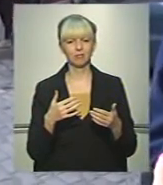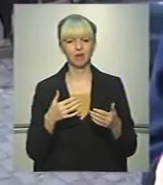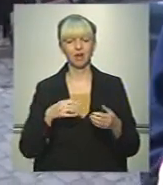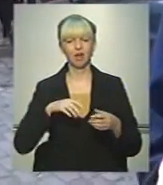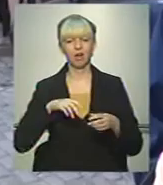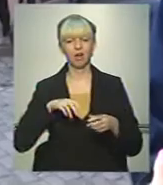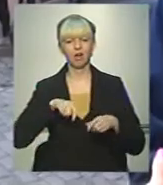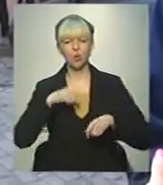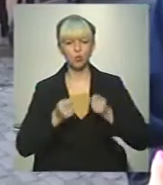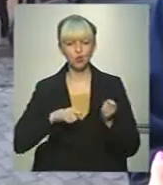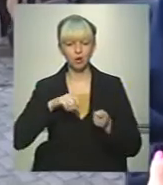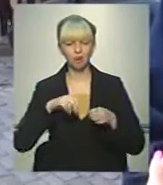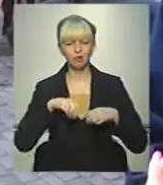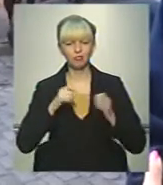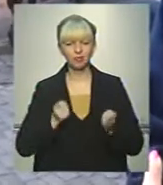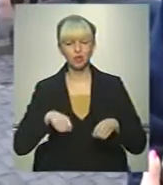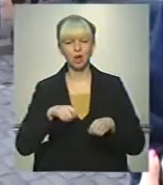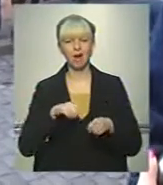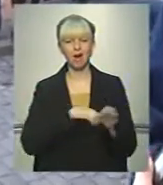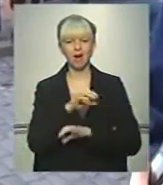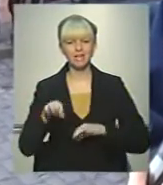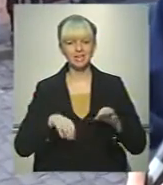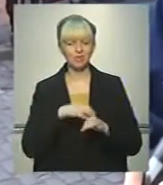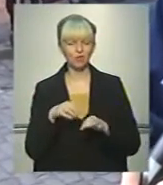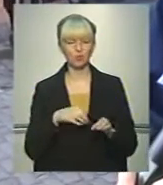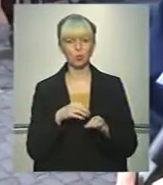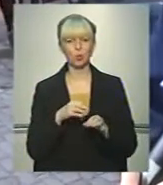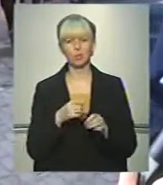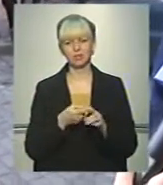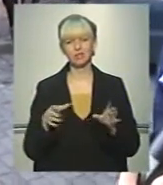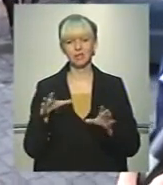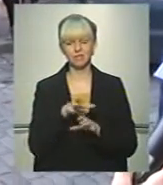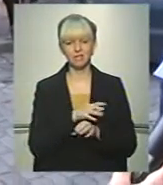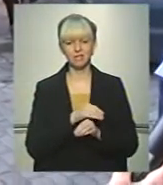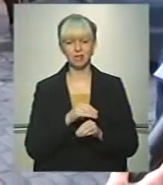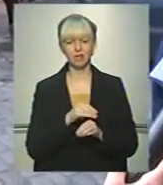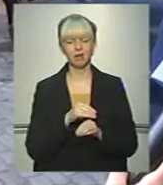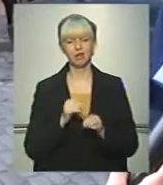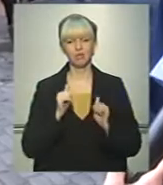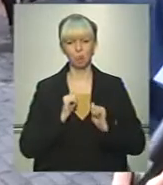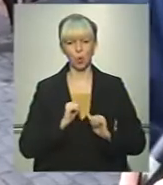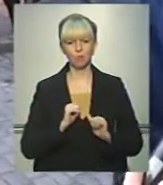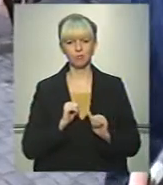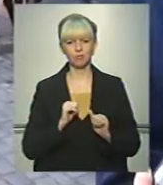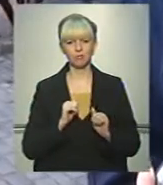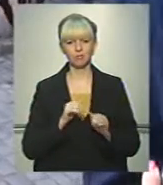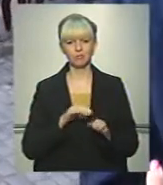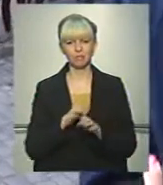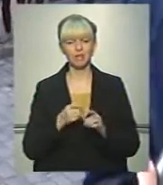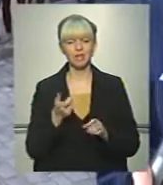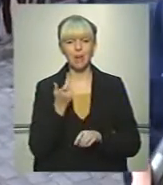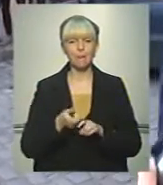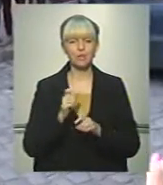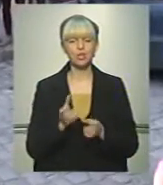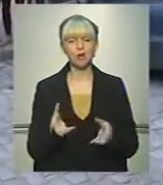гнучка архітектура, трансформативні інтер'єри. Це все ним проходилося спокійно. Ну і найбільший такий